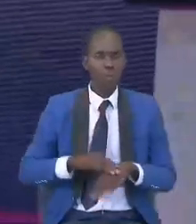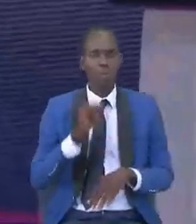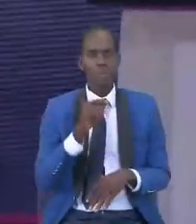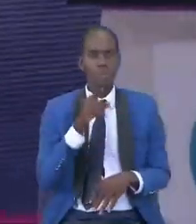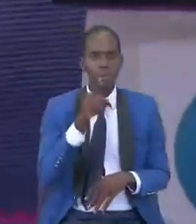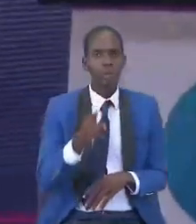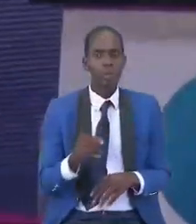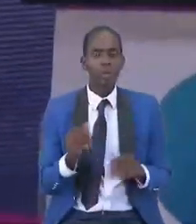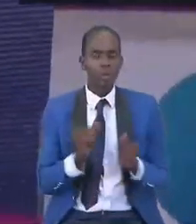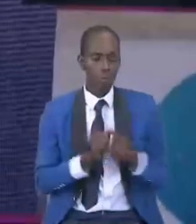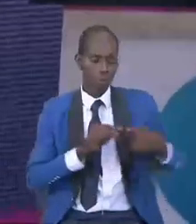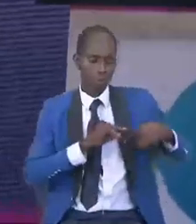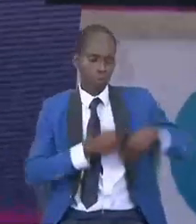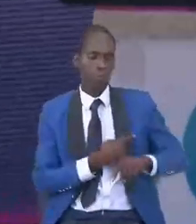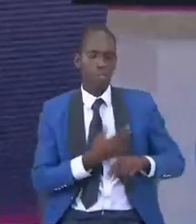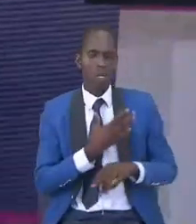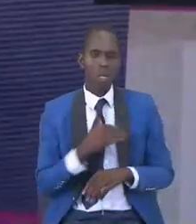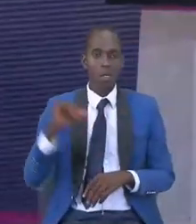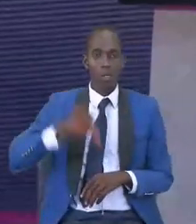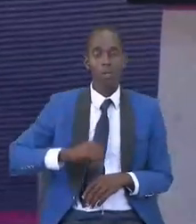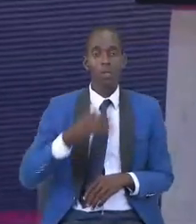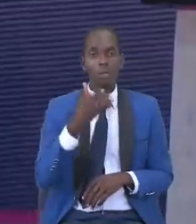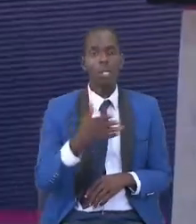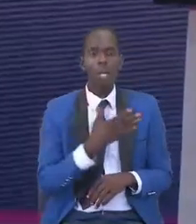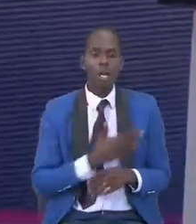la condamnation. Et certaines personnes disent,